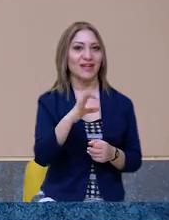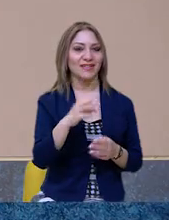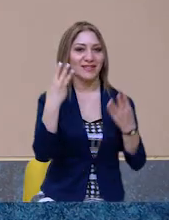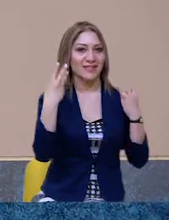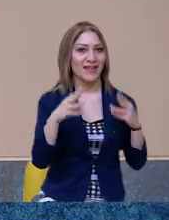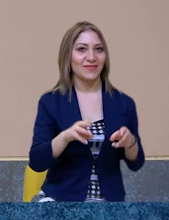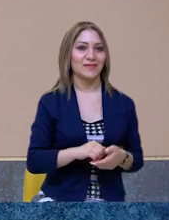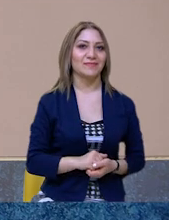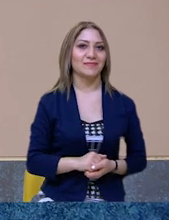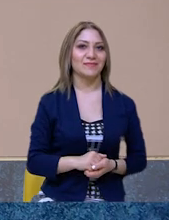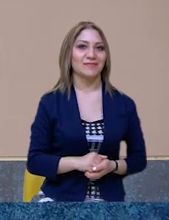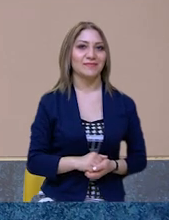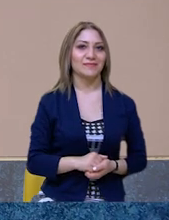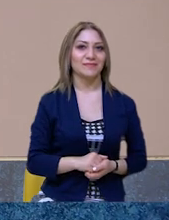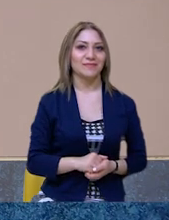շրջանաձև,